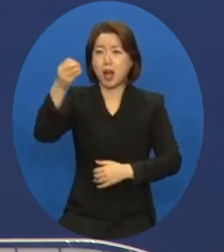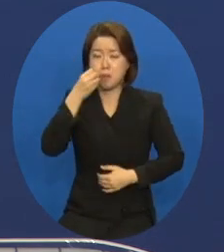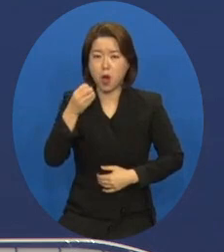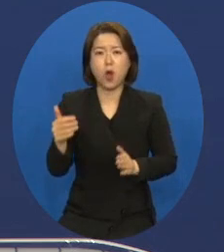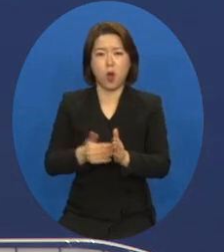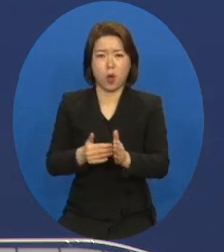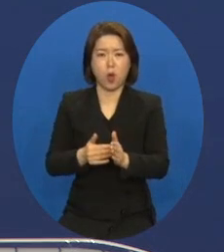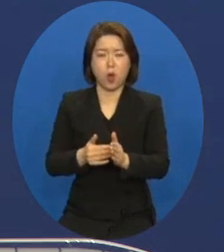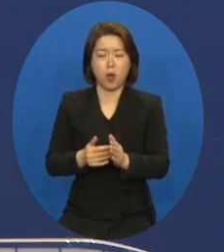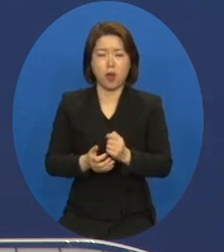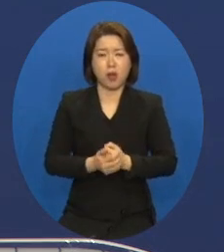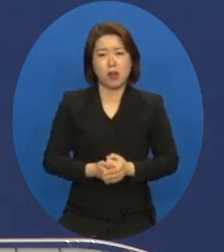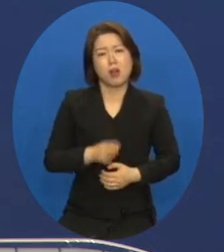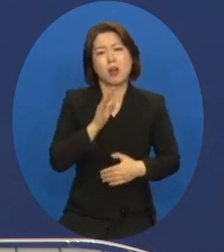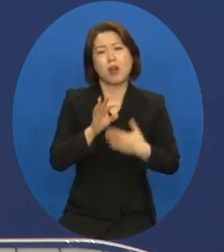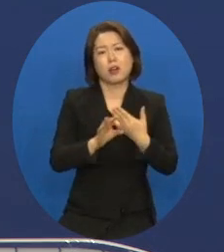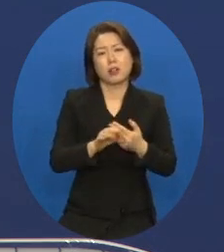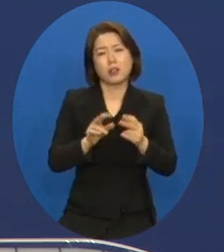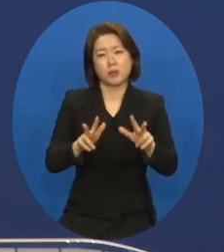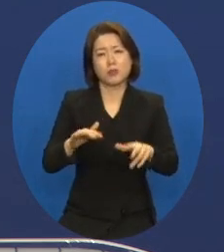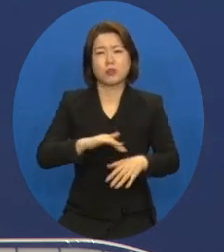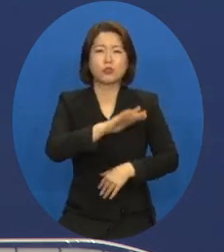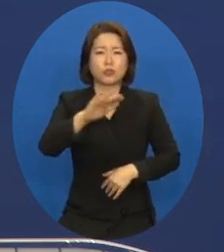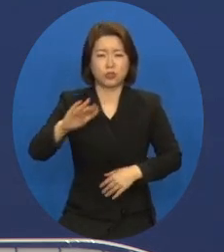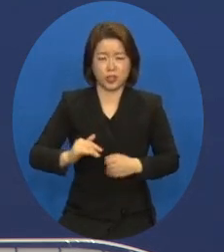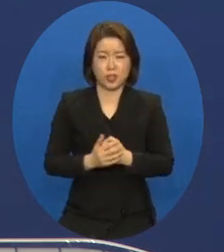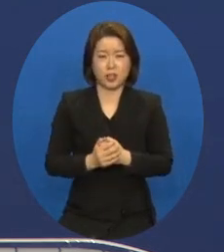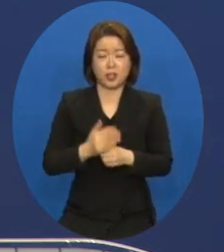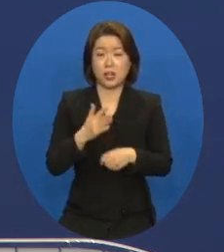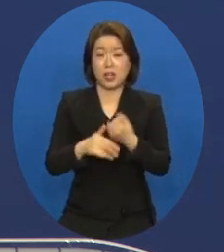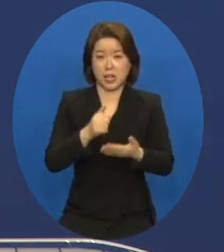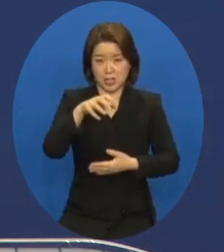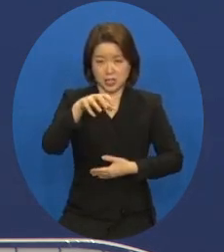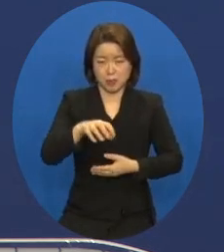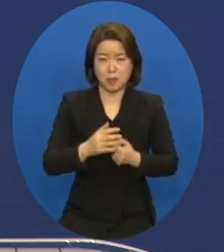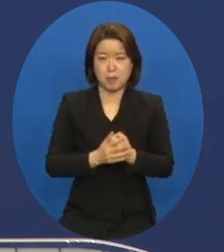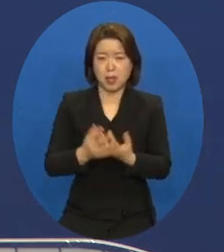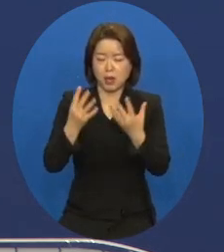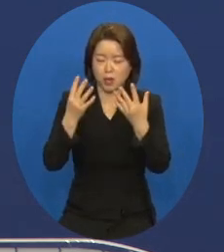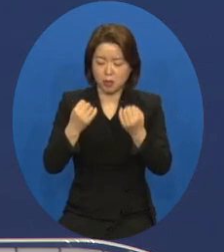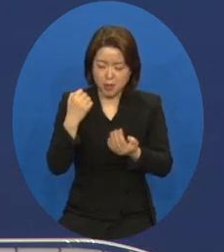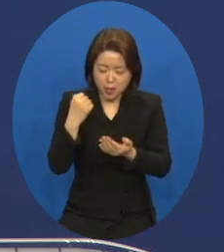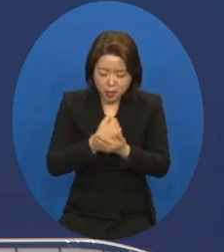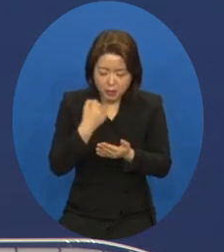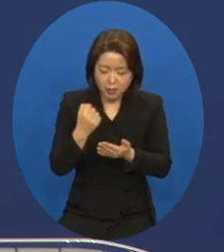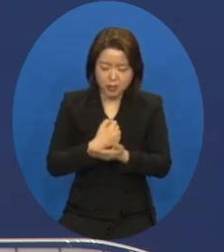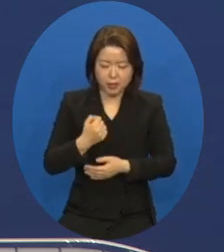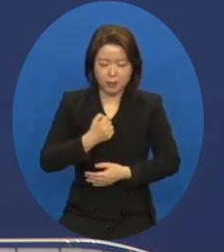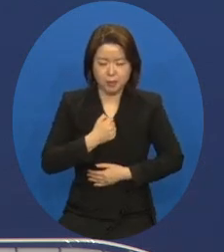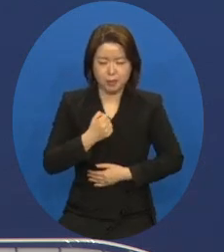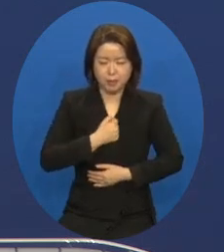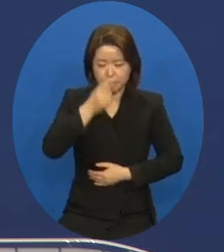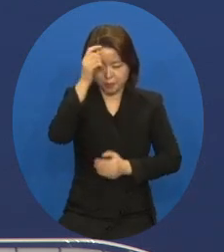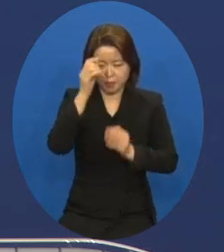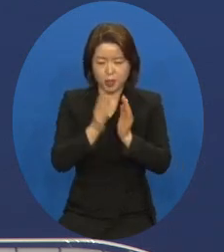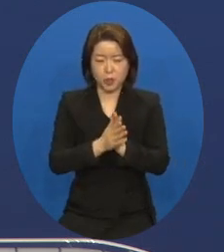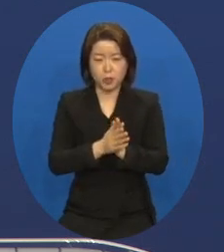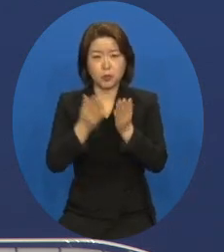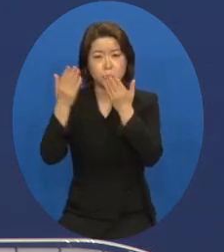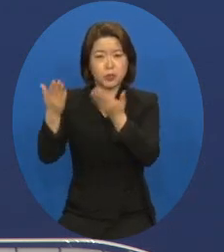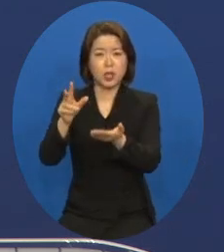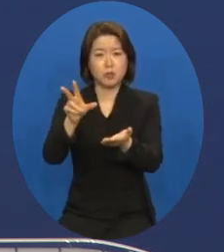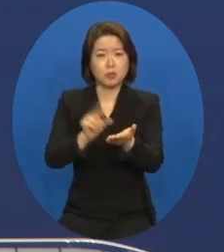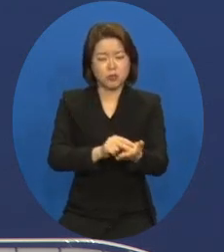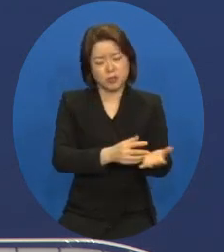그렇다면 지금 우리가 하나님 앞에 관련해 안타깝게 애통한 요기도 할 문제들이